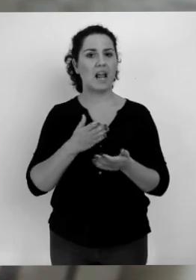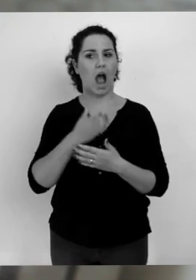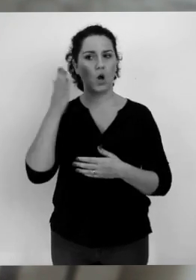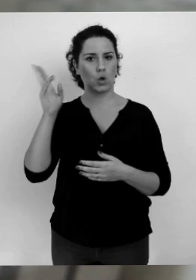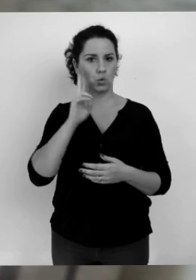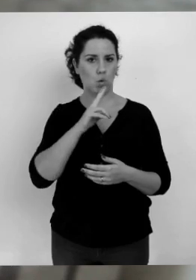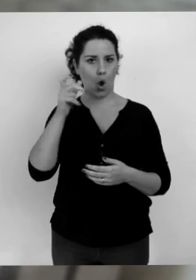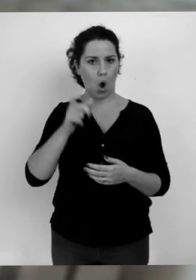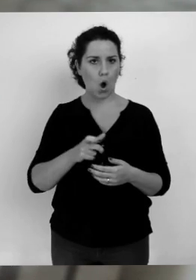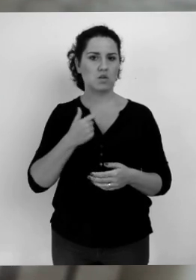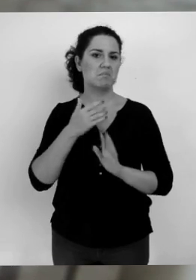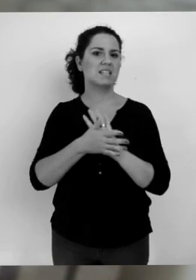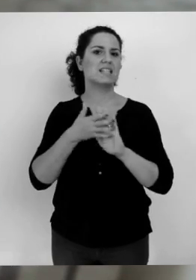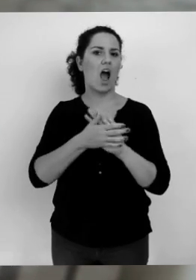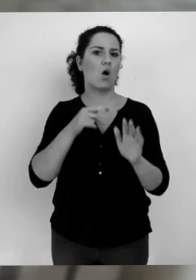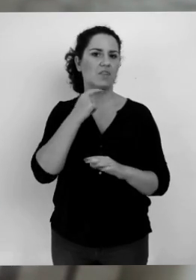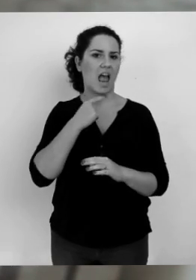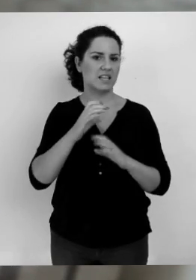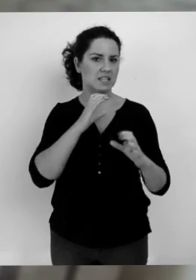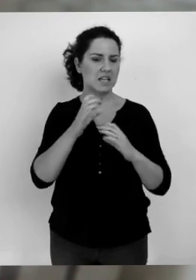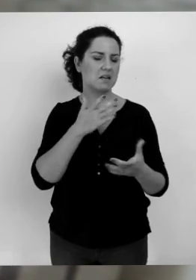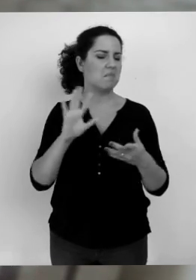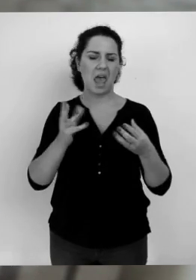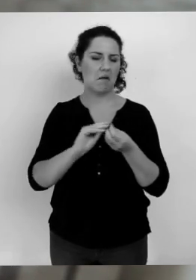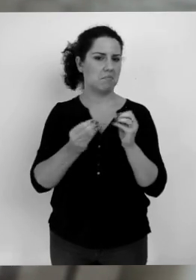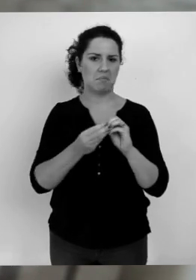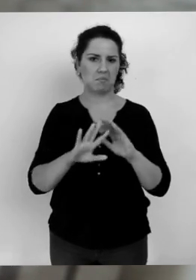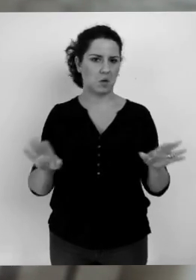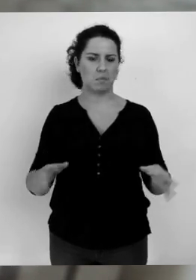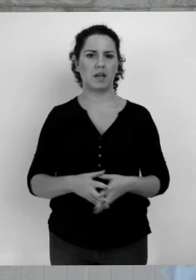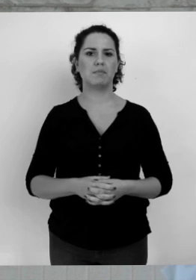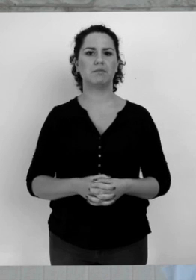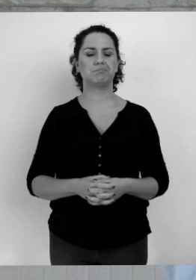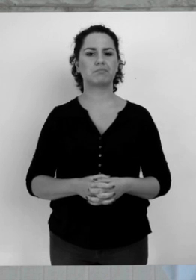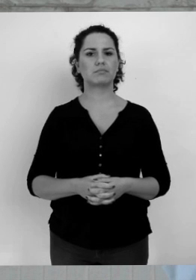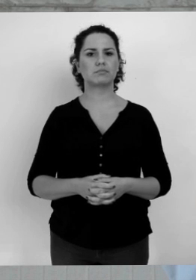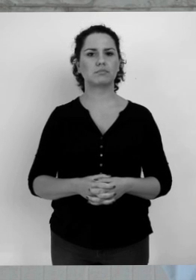gluhe osobe pričam na znakovni jezik, tako da nije nikakve problem.